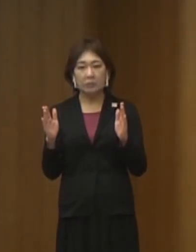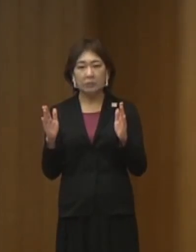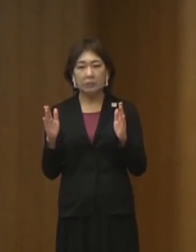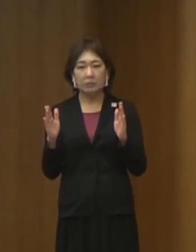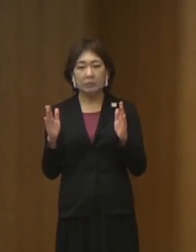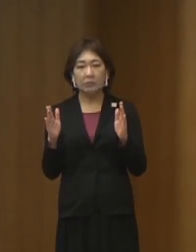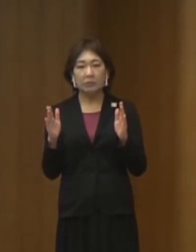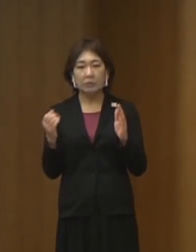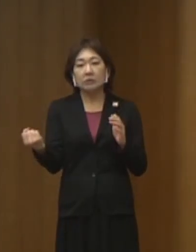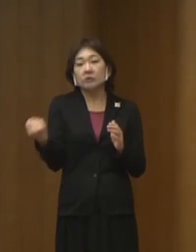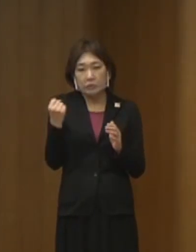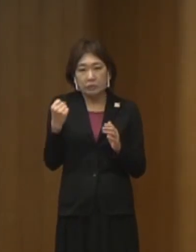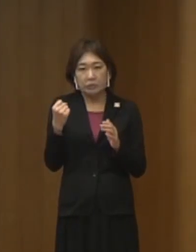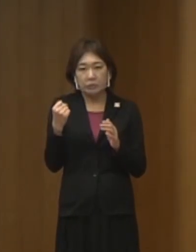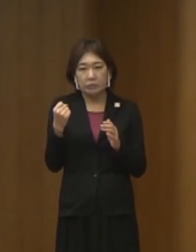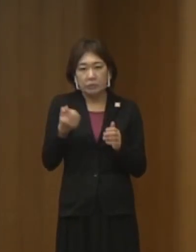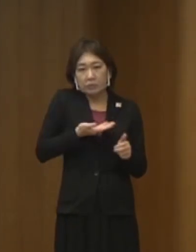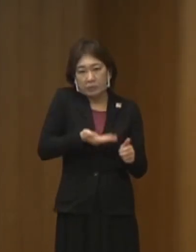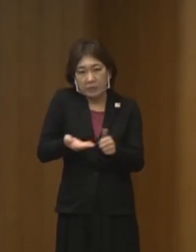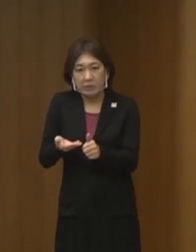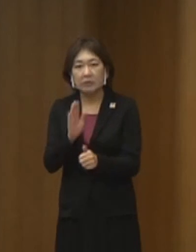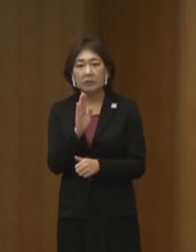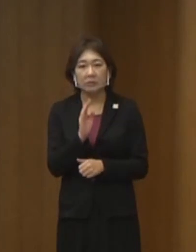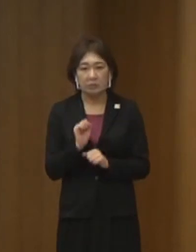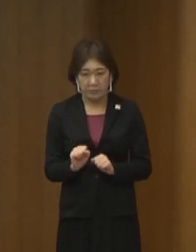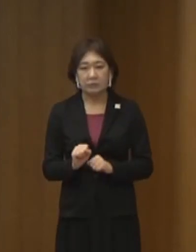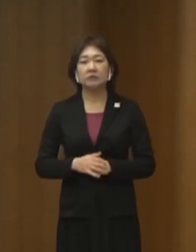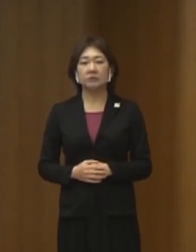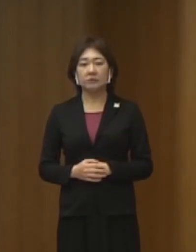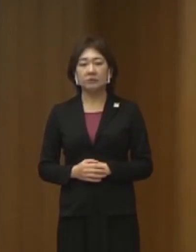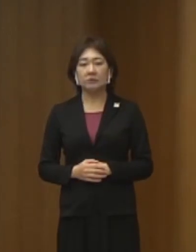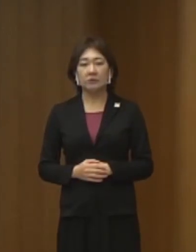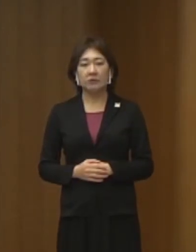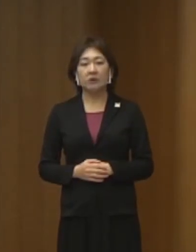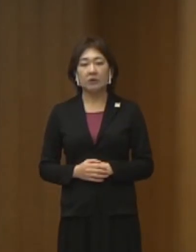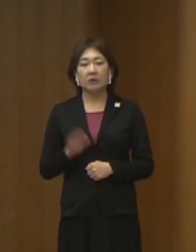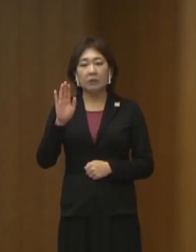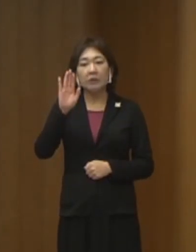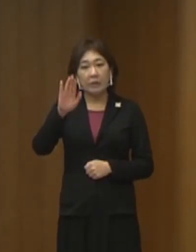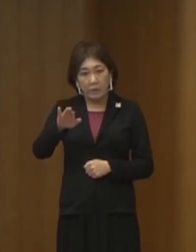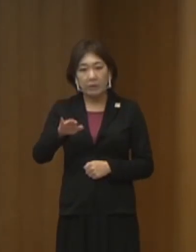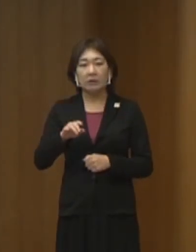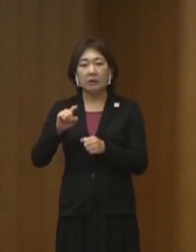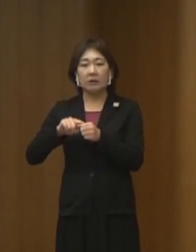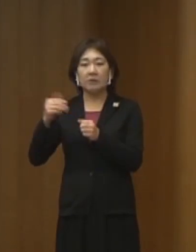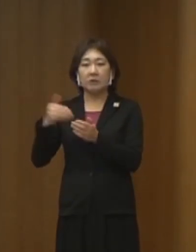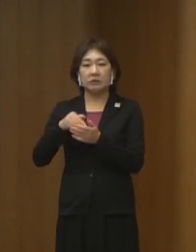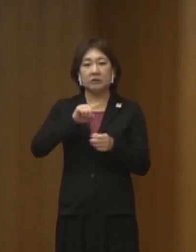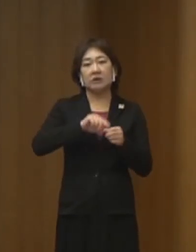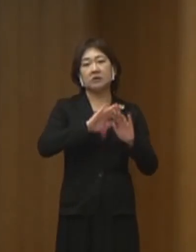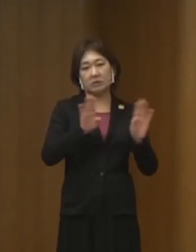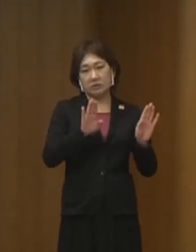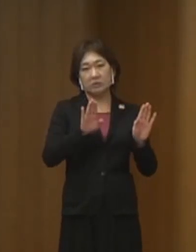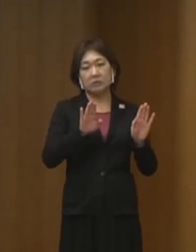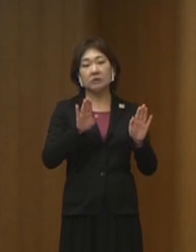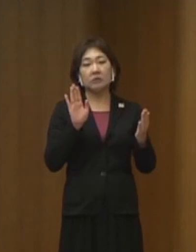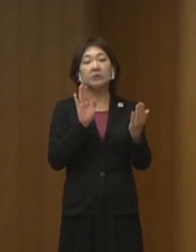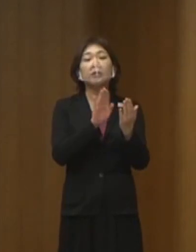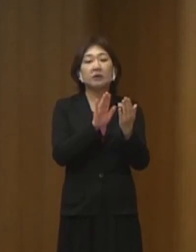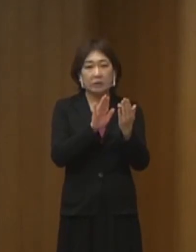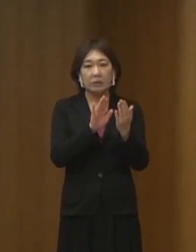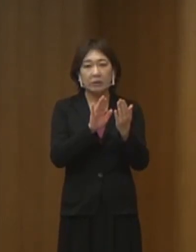くことといたしました。これからですね、年末年始を迎え、人の往来が活